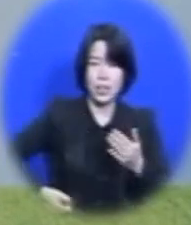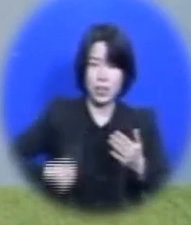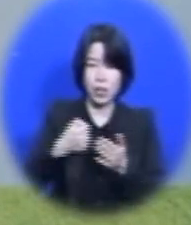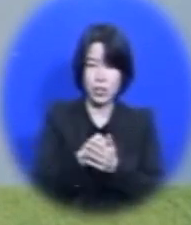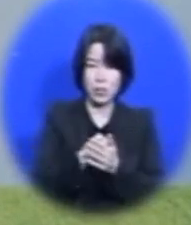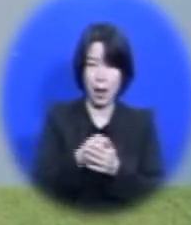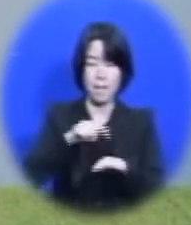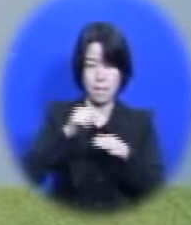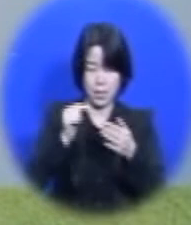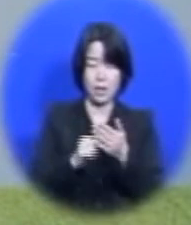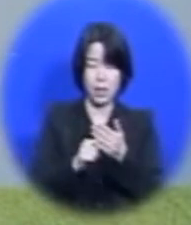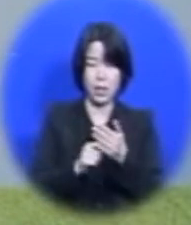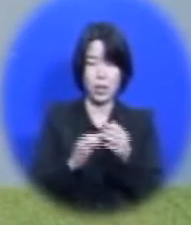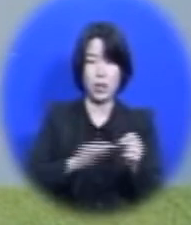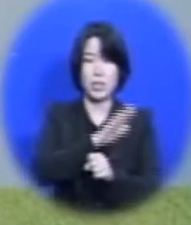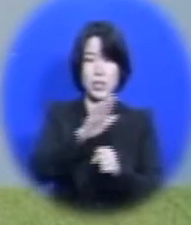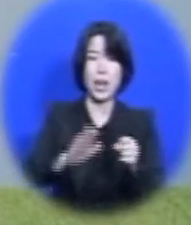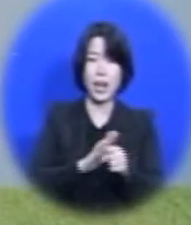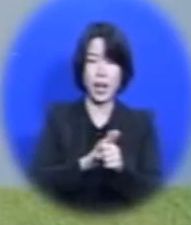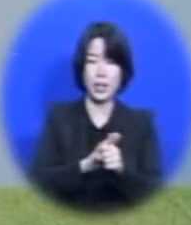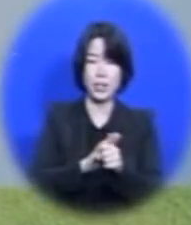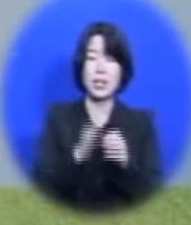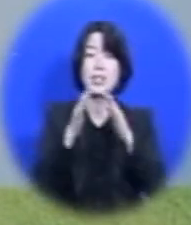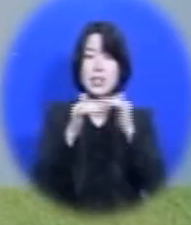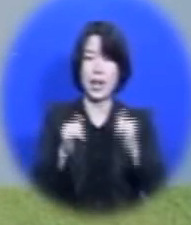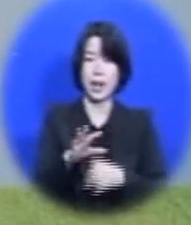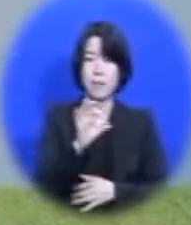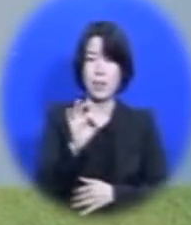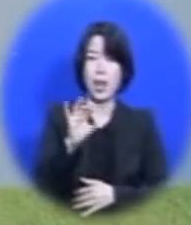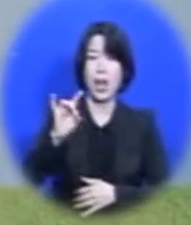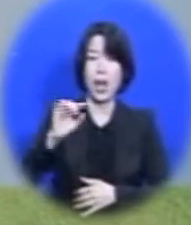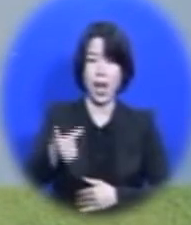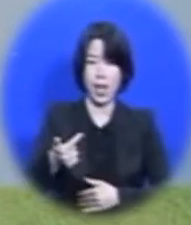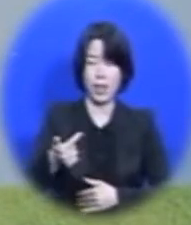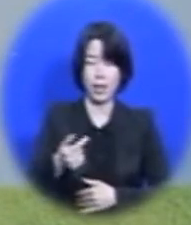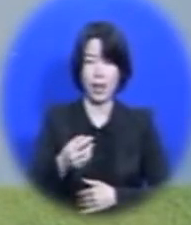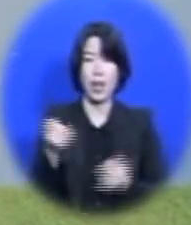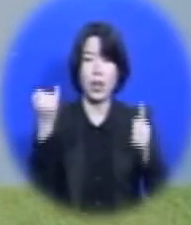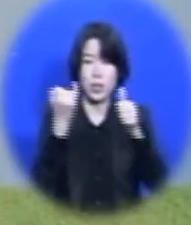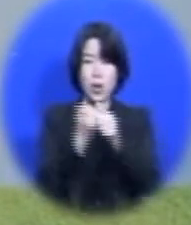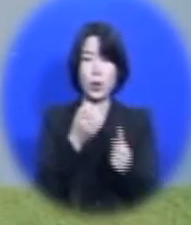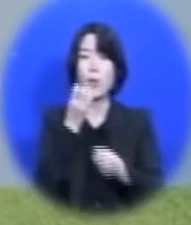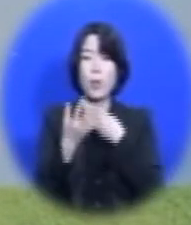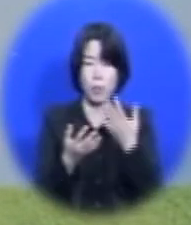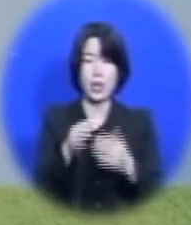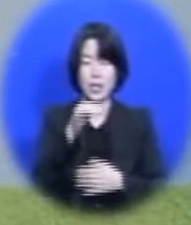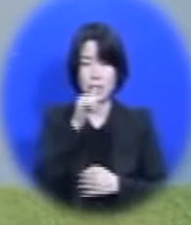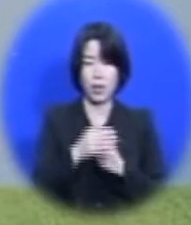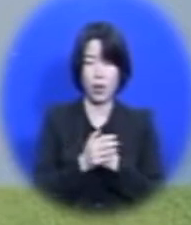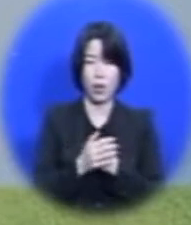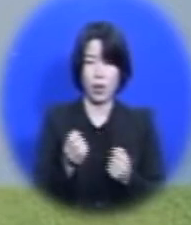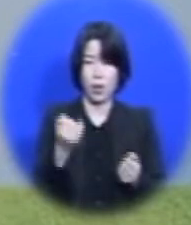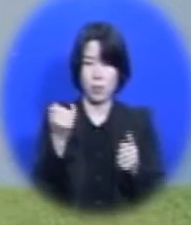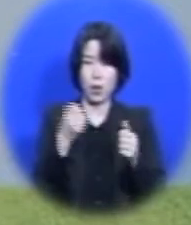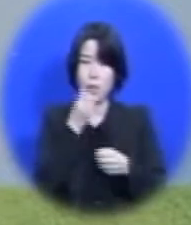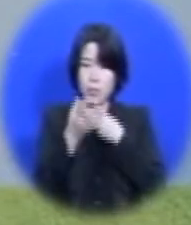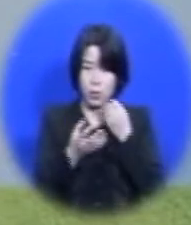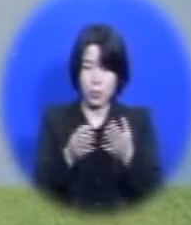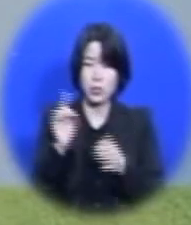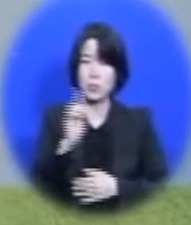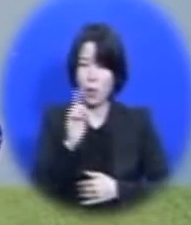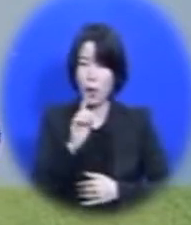하고 그리고 사랑하는 사람 앤에게 청혼을 했습니다. 그가 그 청혼할 때 뭐라고